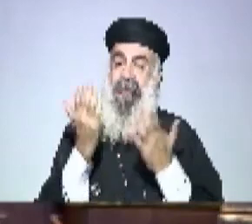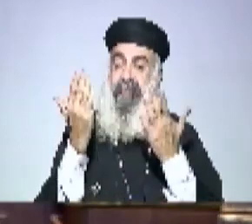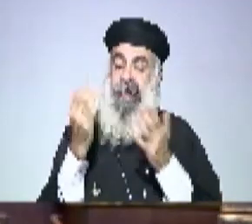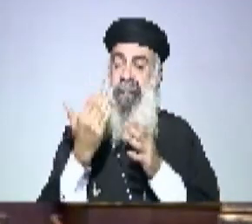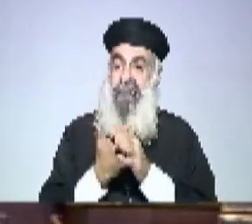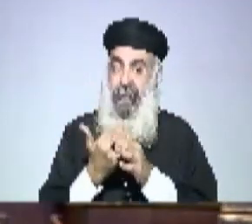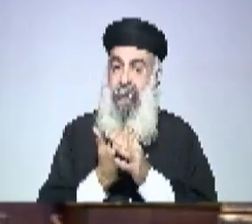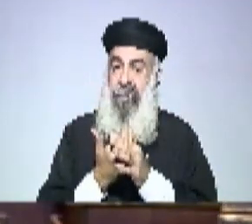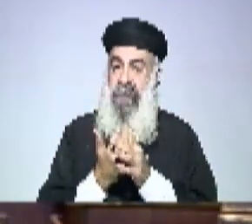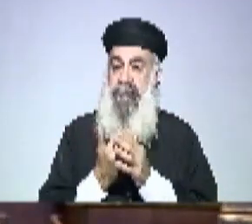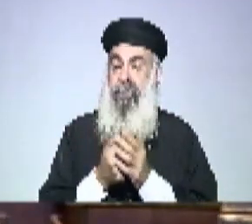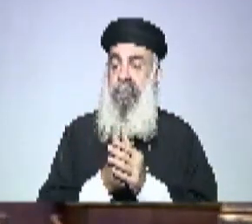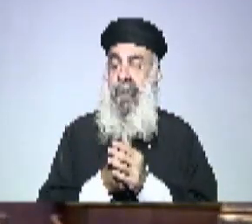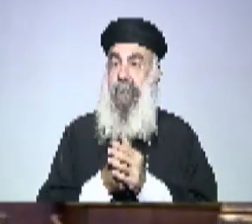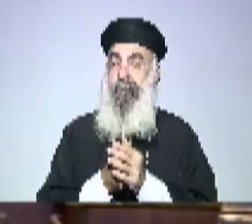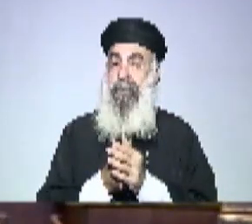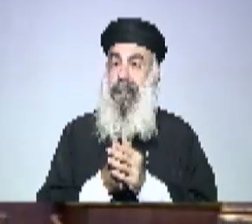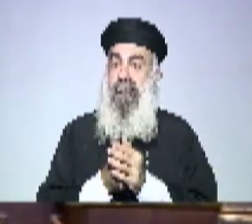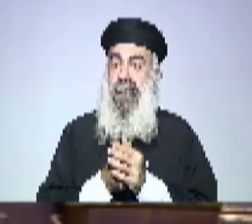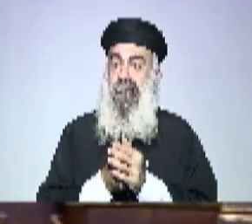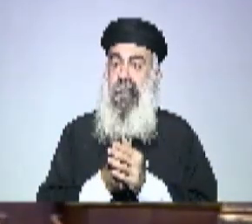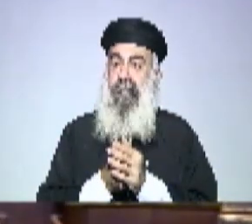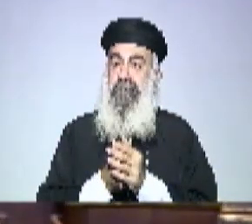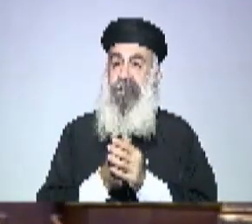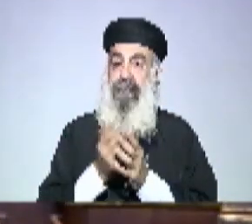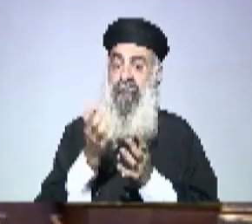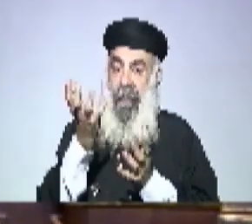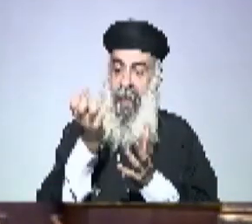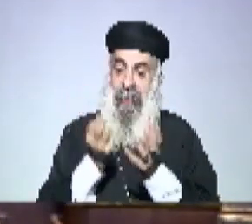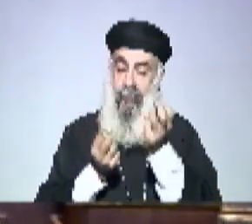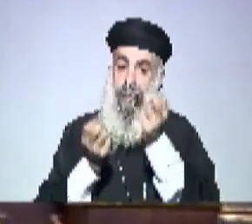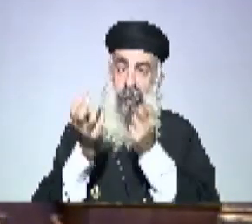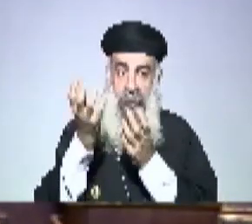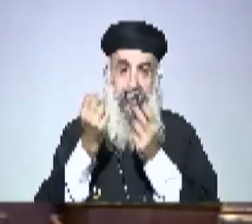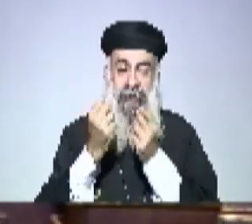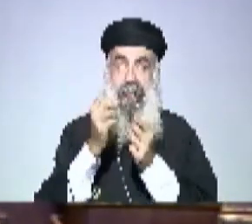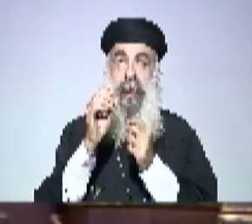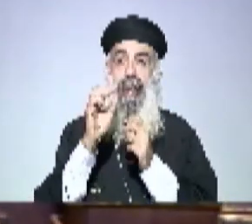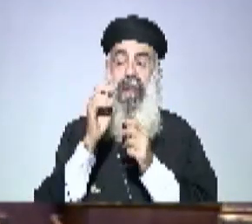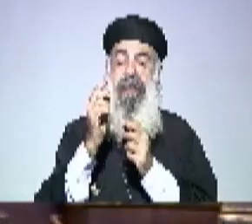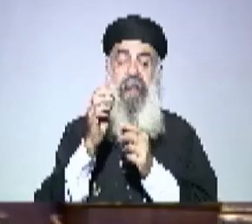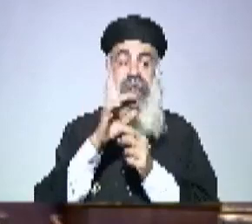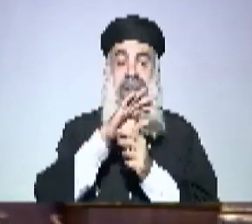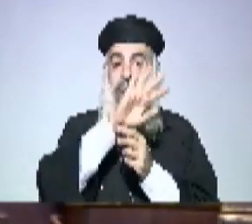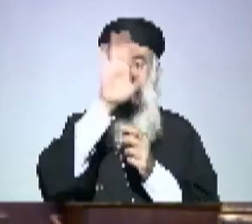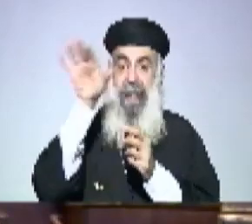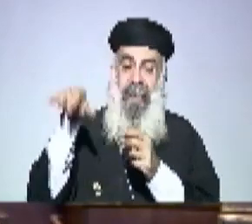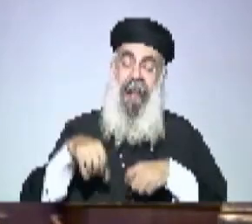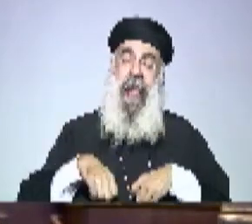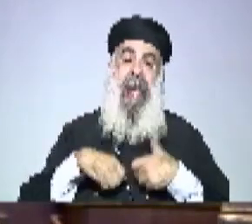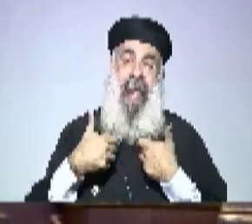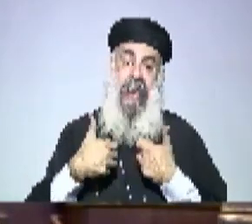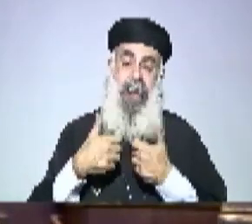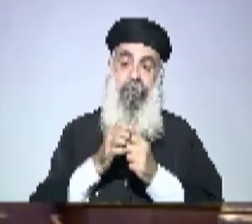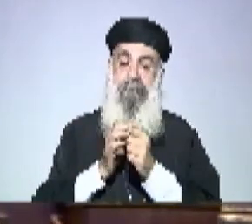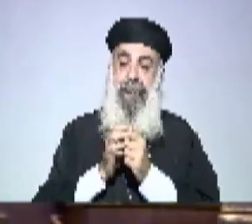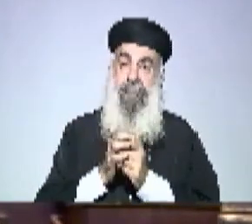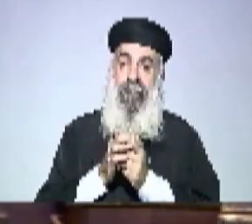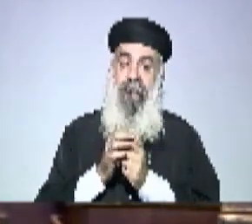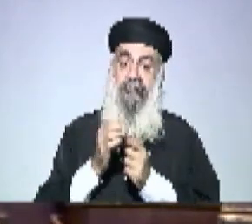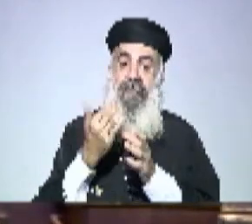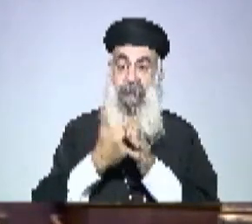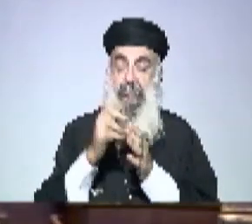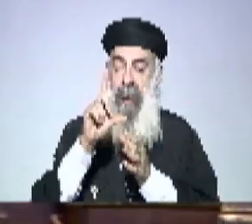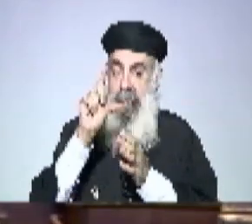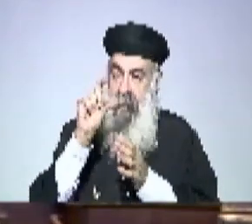من اجل مصادر الطبيعه بتاعه الحياه للانسان من اجل